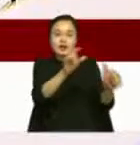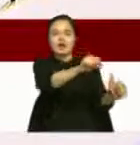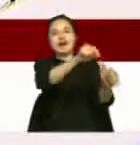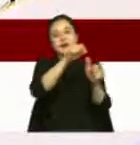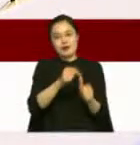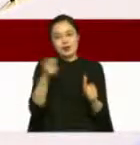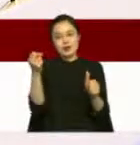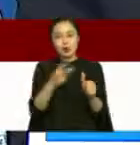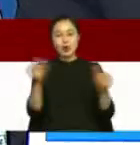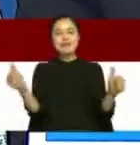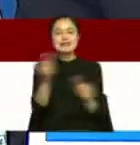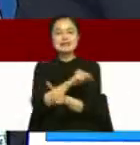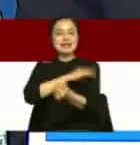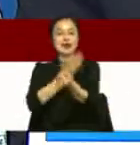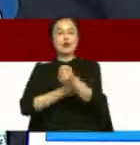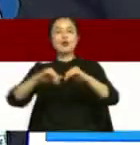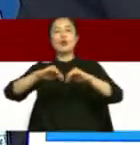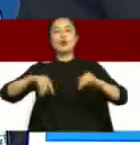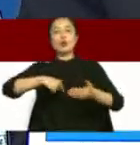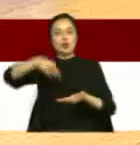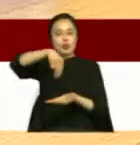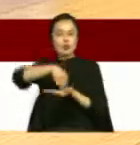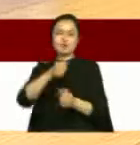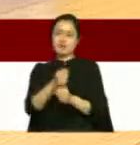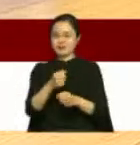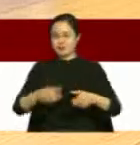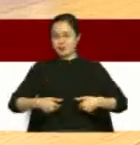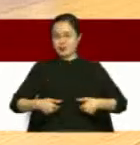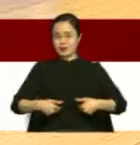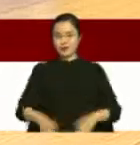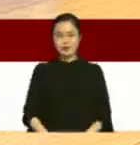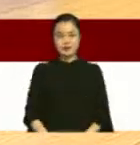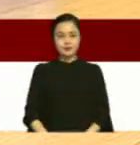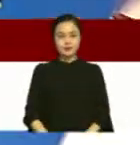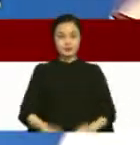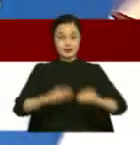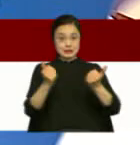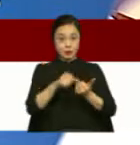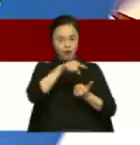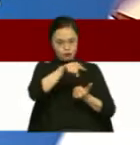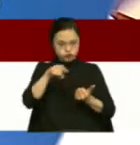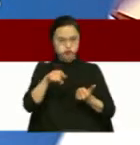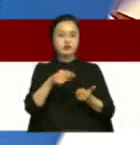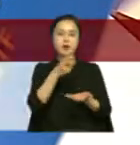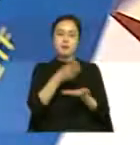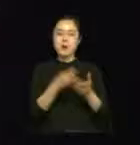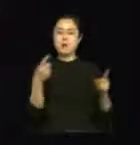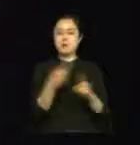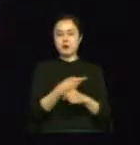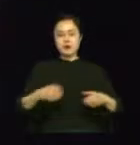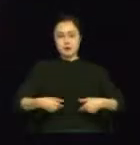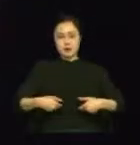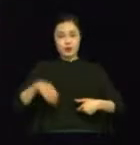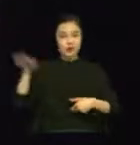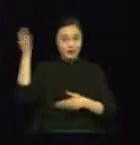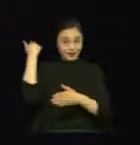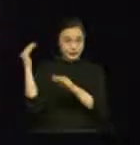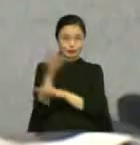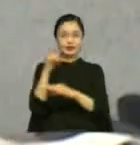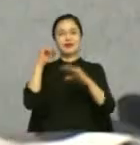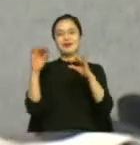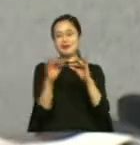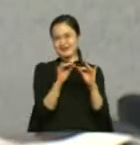인사권 독립입니다. 의회는 수년 전부터 줄곧 도입의 필요성을 주장해온 만큼 이번 법 개정 움직임을 환영하고